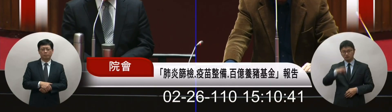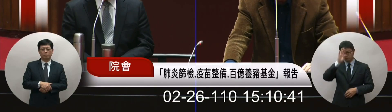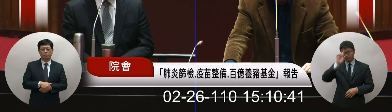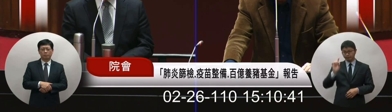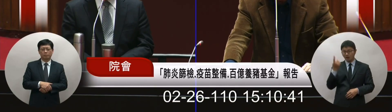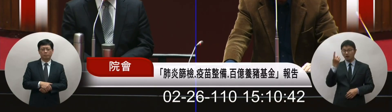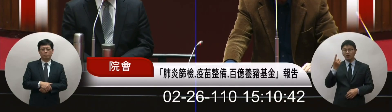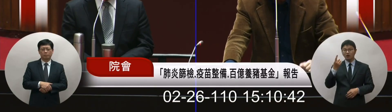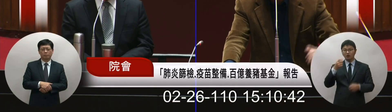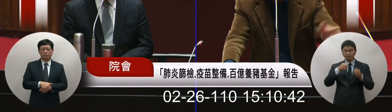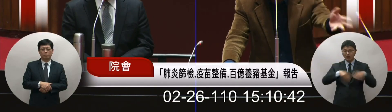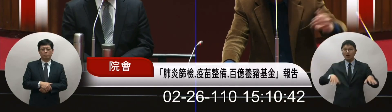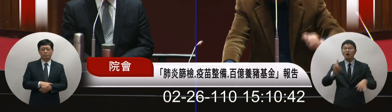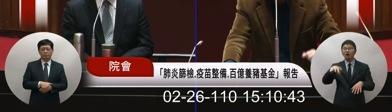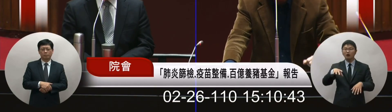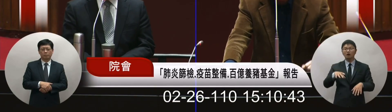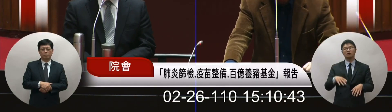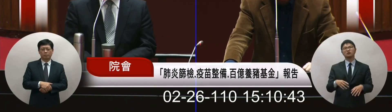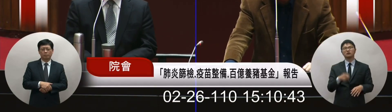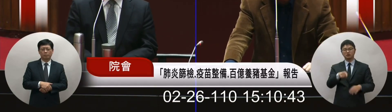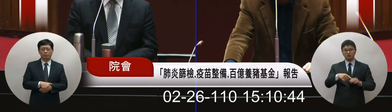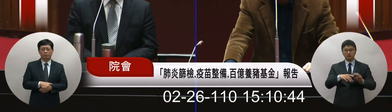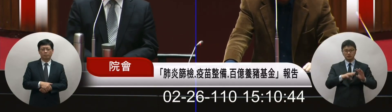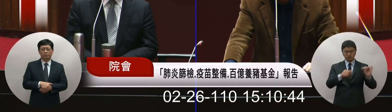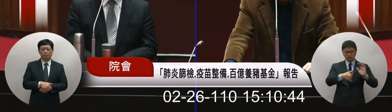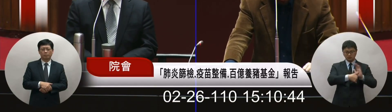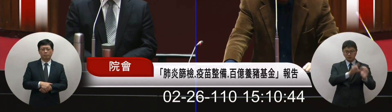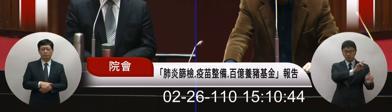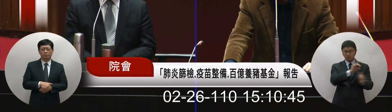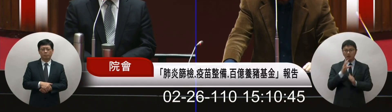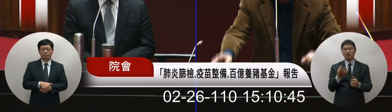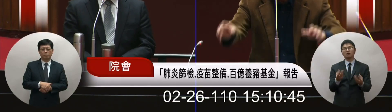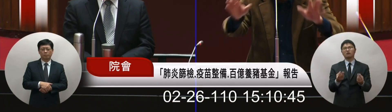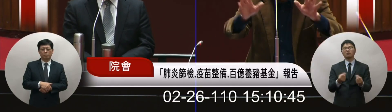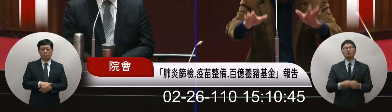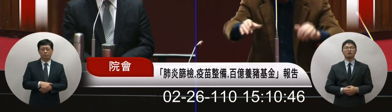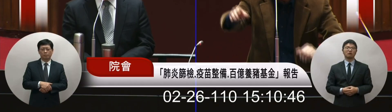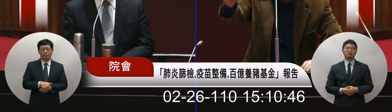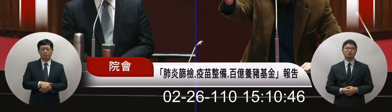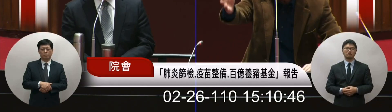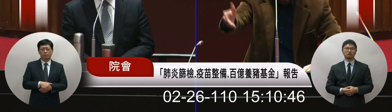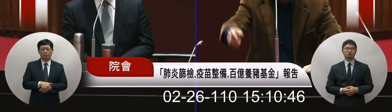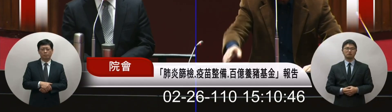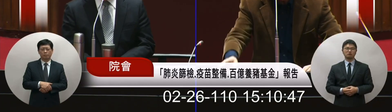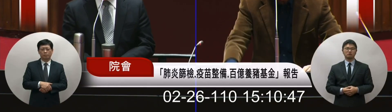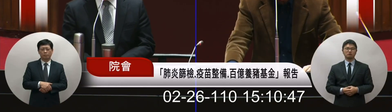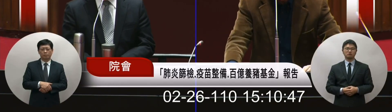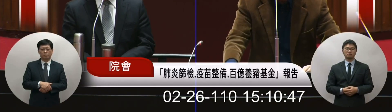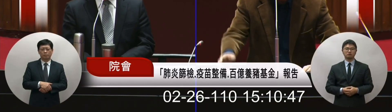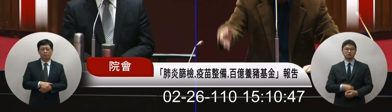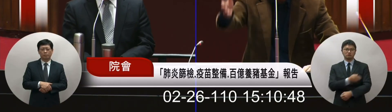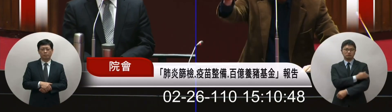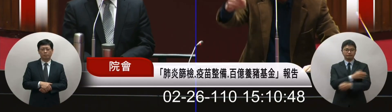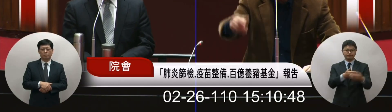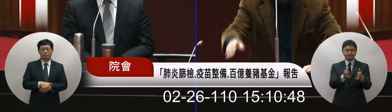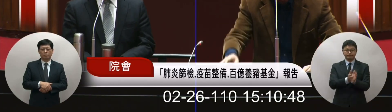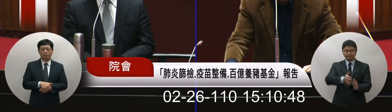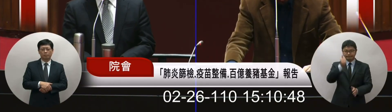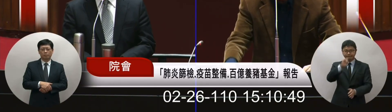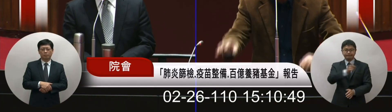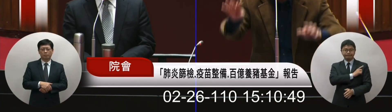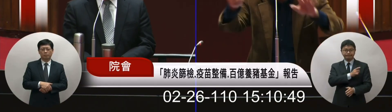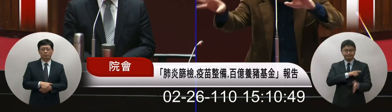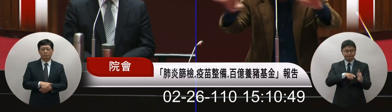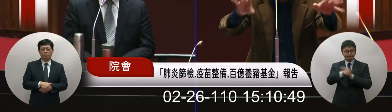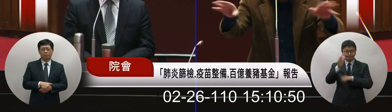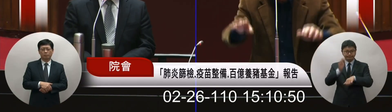始？他就没有用当地做名称呢。好，所以我想这个陈时中部长这个是专家